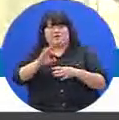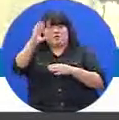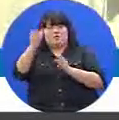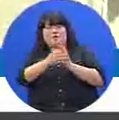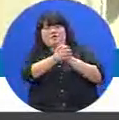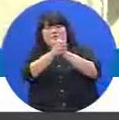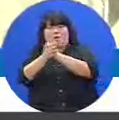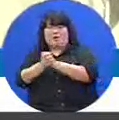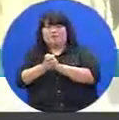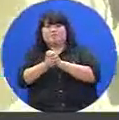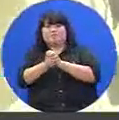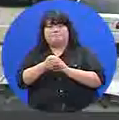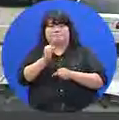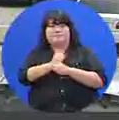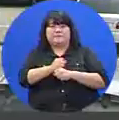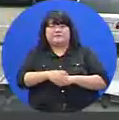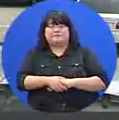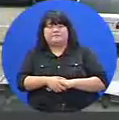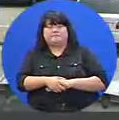우위를 다졌습니다.